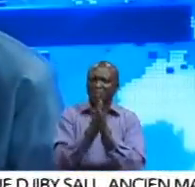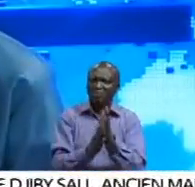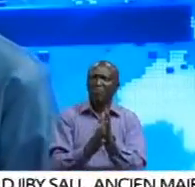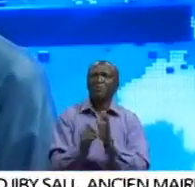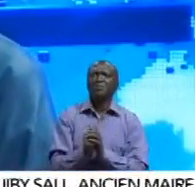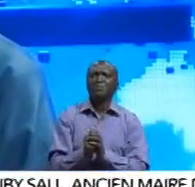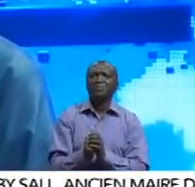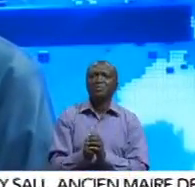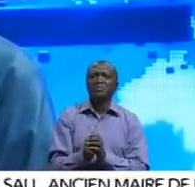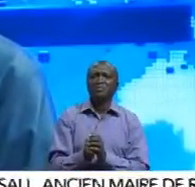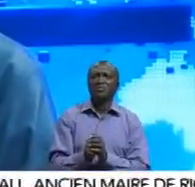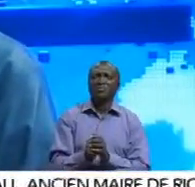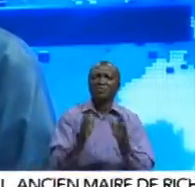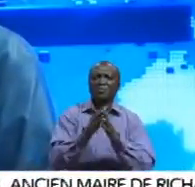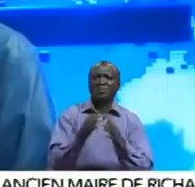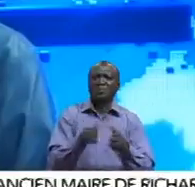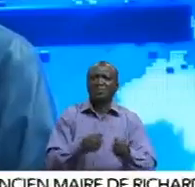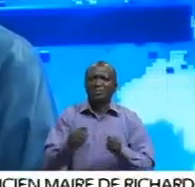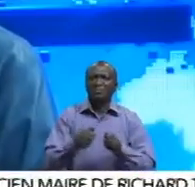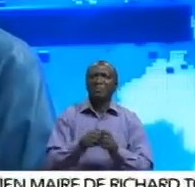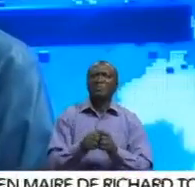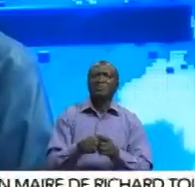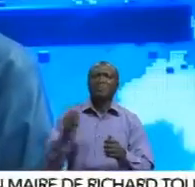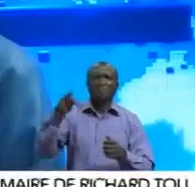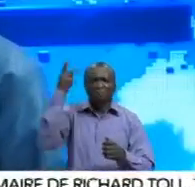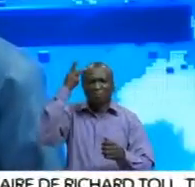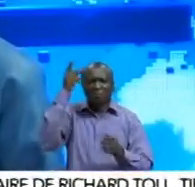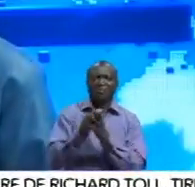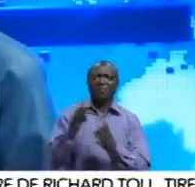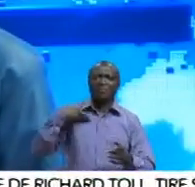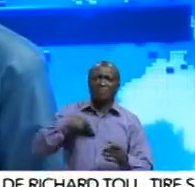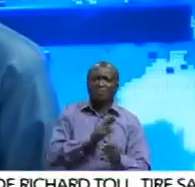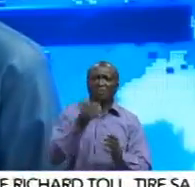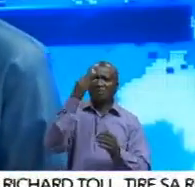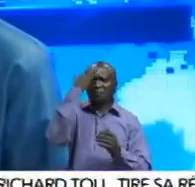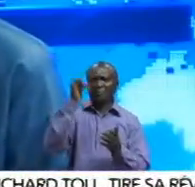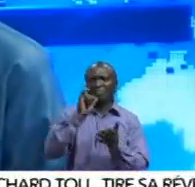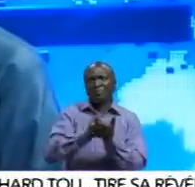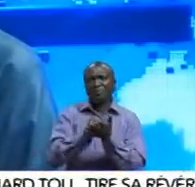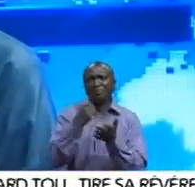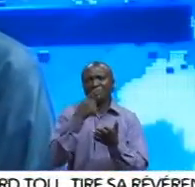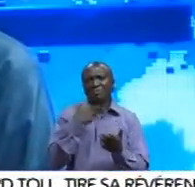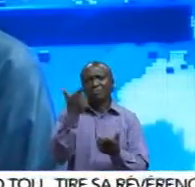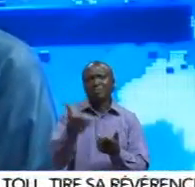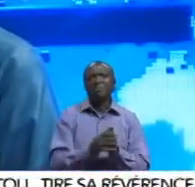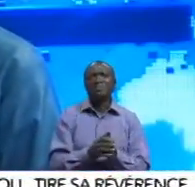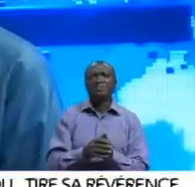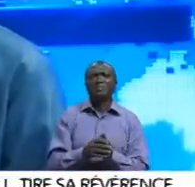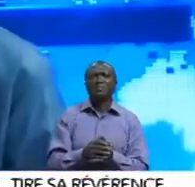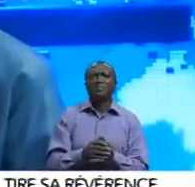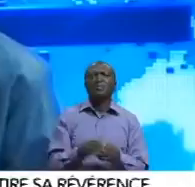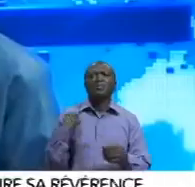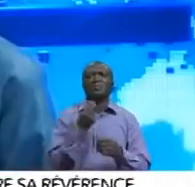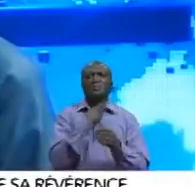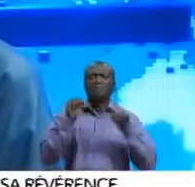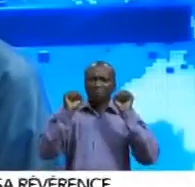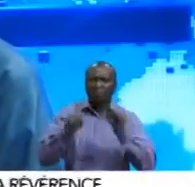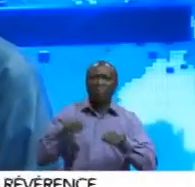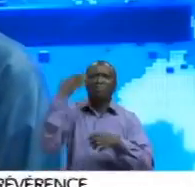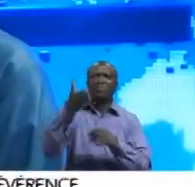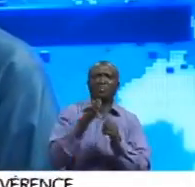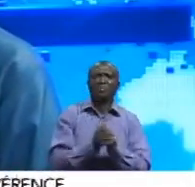soit administrative politique et religieuse euh parce que c'est par ce biais là que nous parviendrons à à analyser froidement